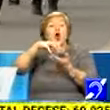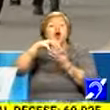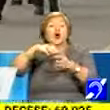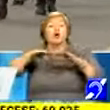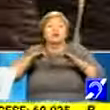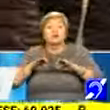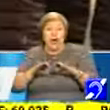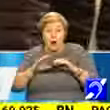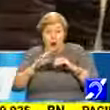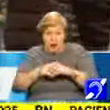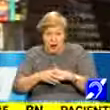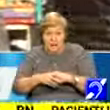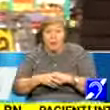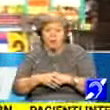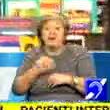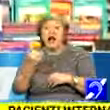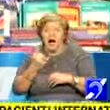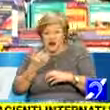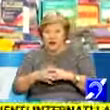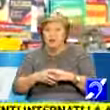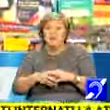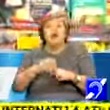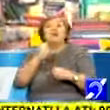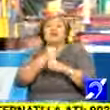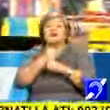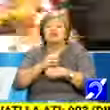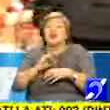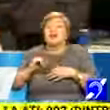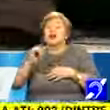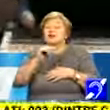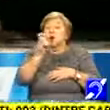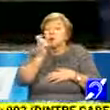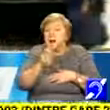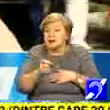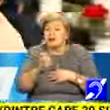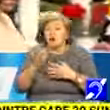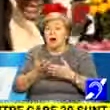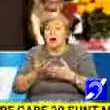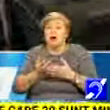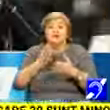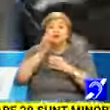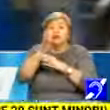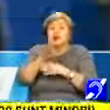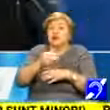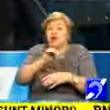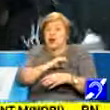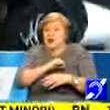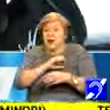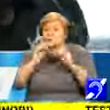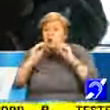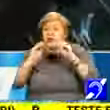locul conducătorului care asigură transport de persoane și se deplasează în interes profesional,